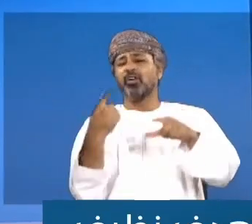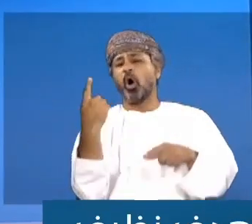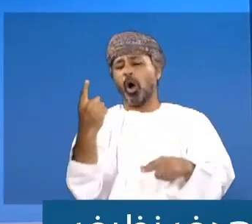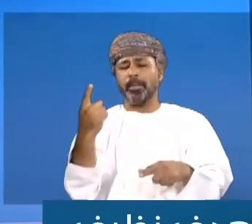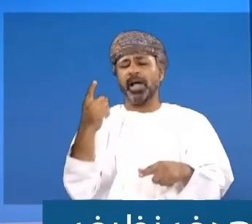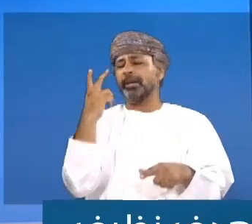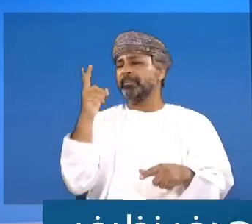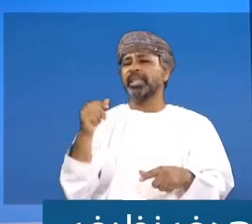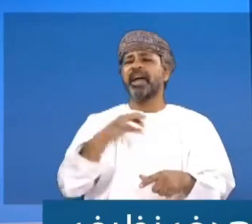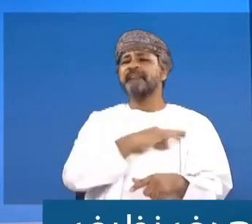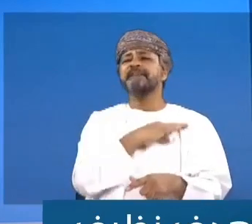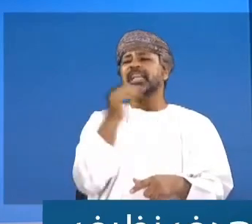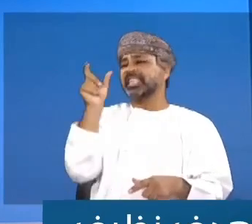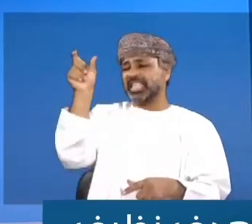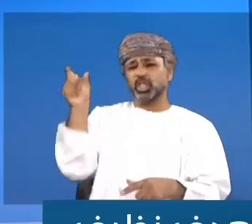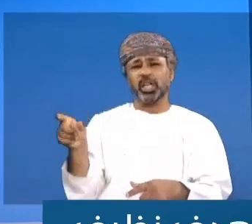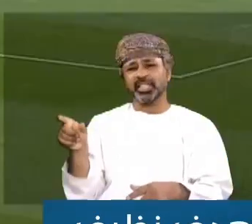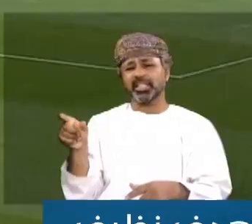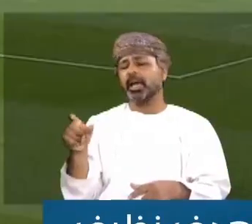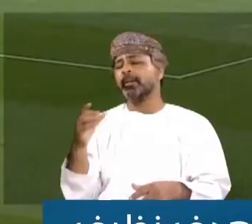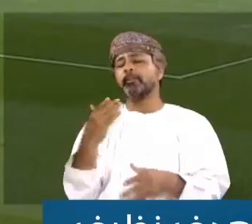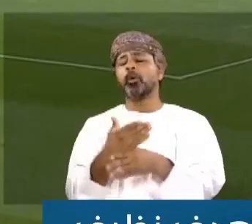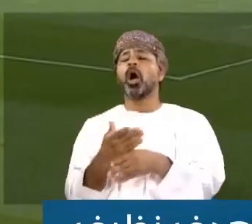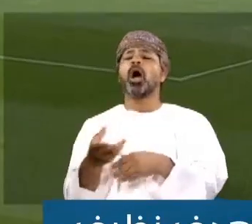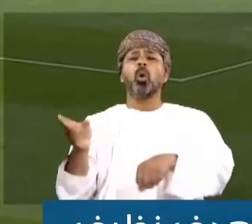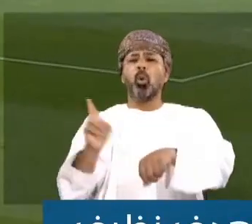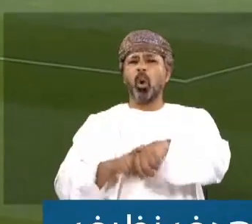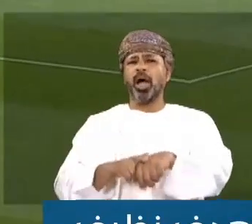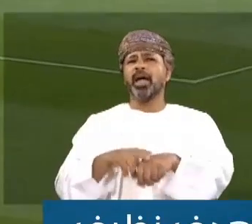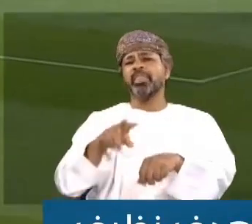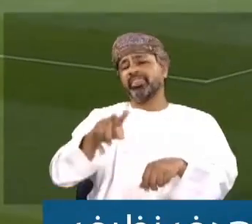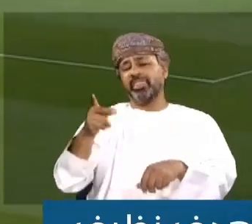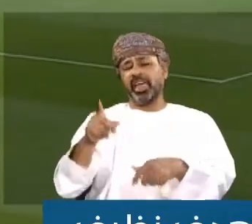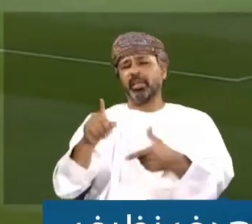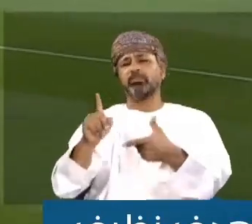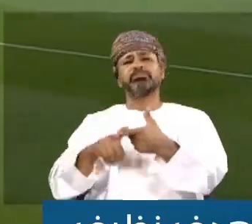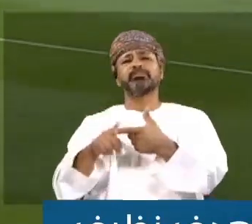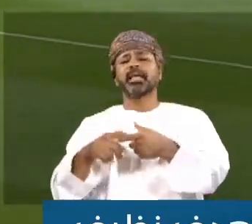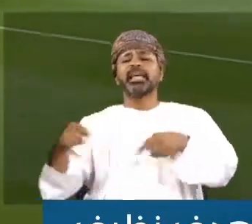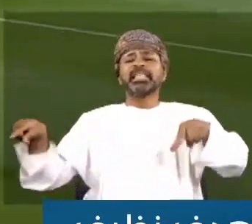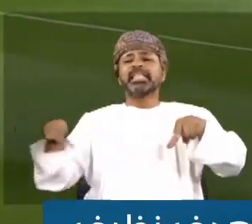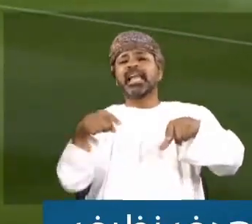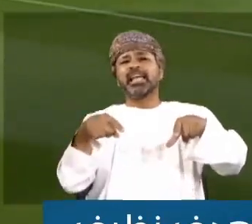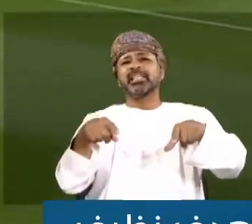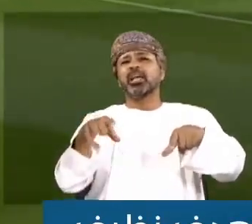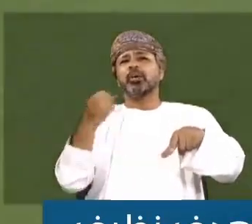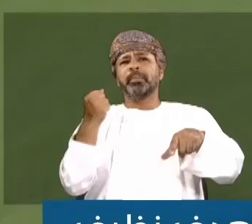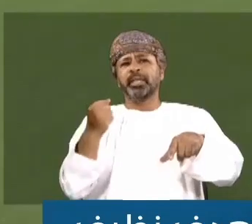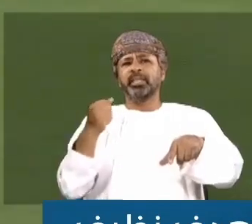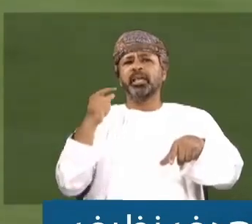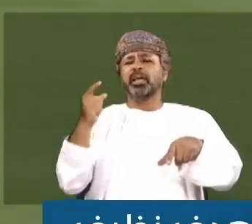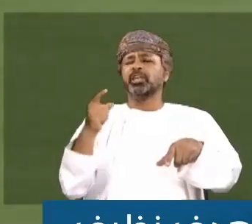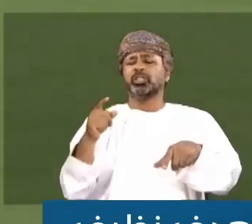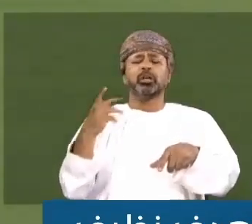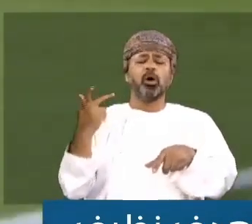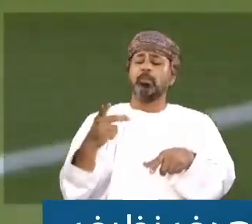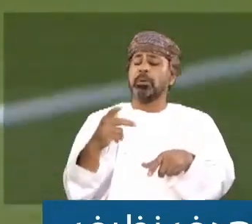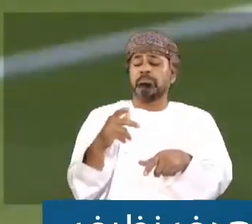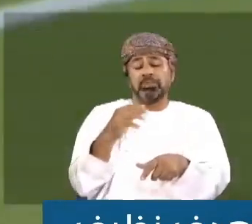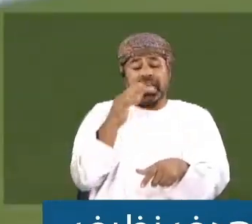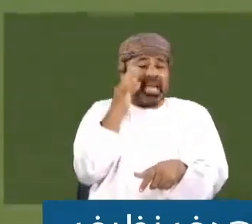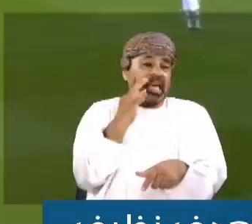برأسية الفرنسي رودري كاماتشو، بعدها أهدر ليخاندرو بوزويلو ركلة جزاء لصالح تورينتو بطريقة